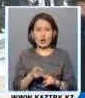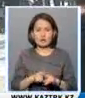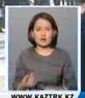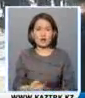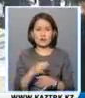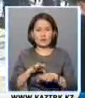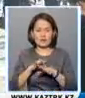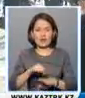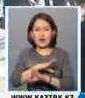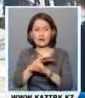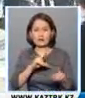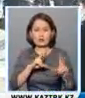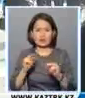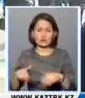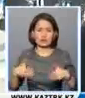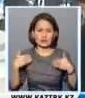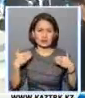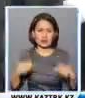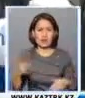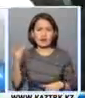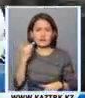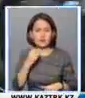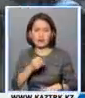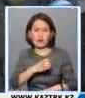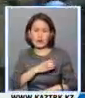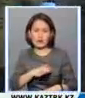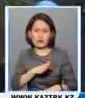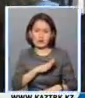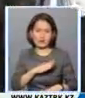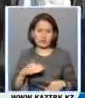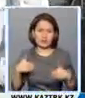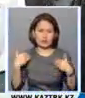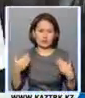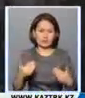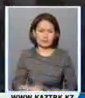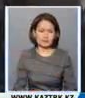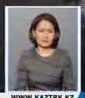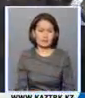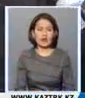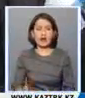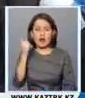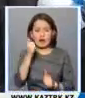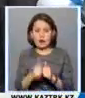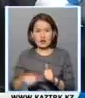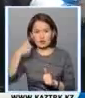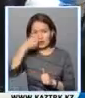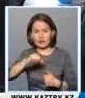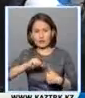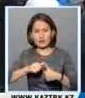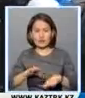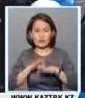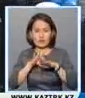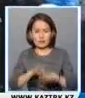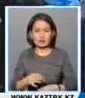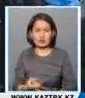Құтты болсын, ақ мол болсын, биылда молшылық болсын. Осындай мерекені біз халқымыз әрқашанда әз мереке деп